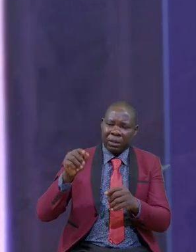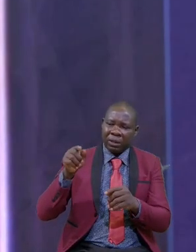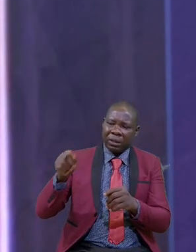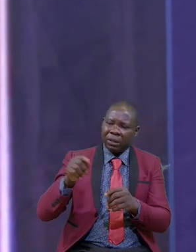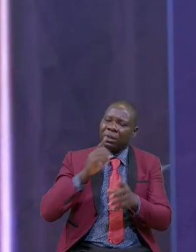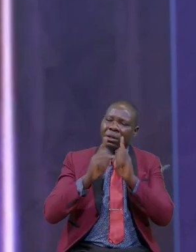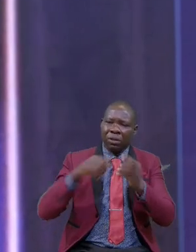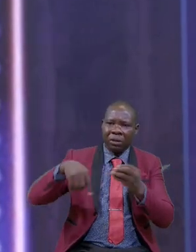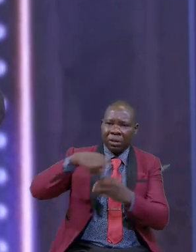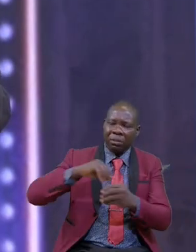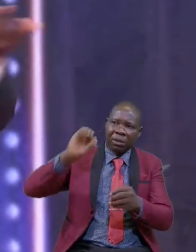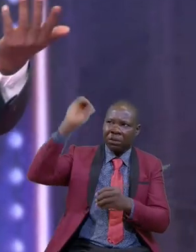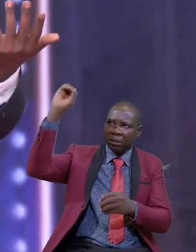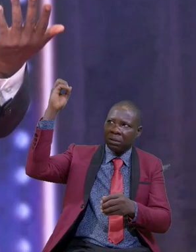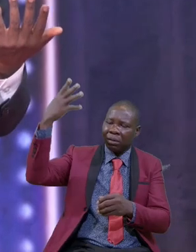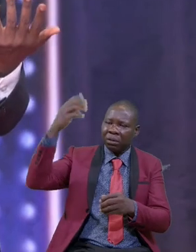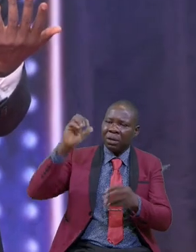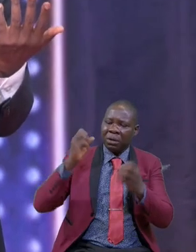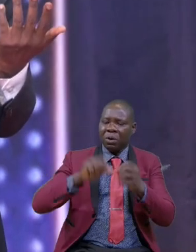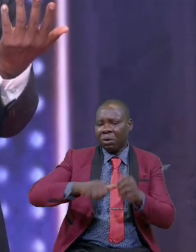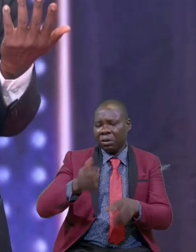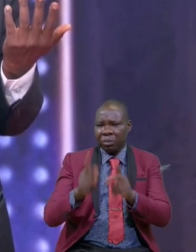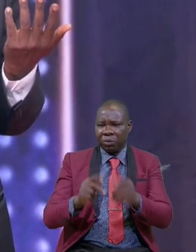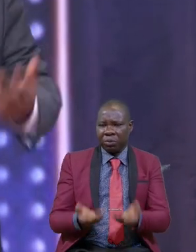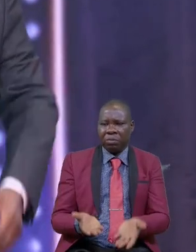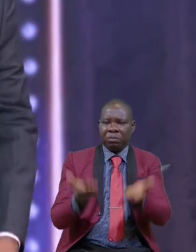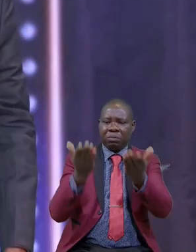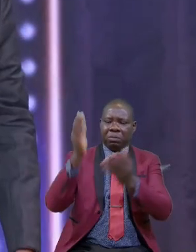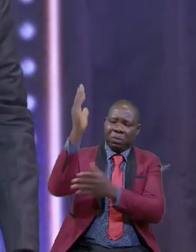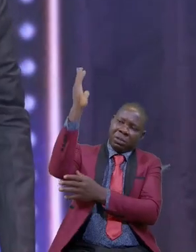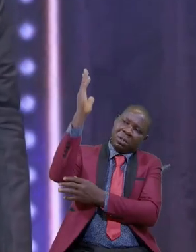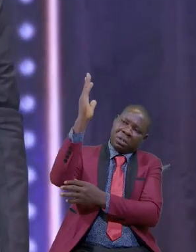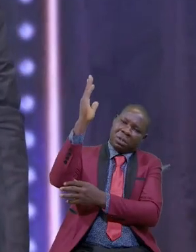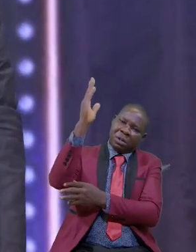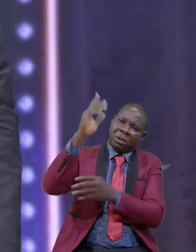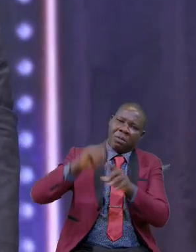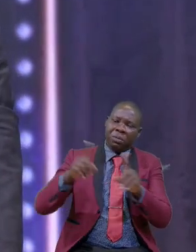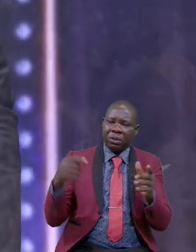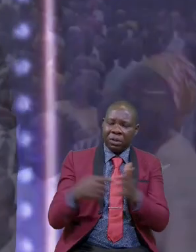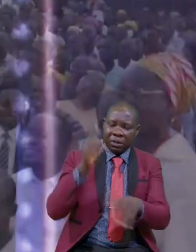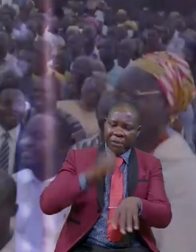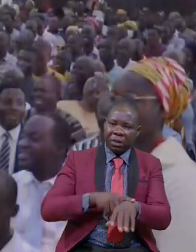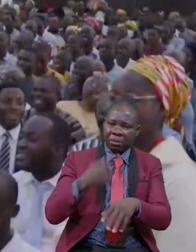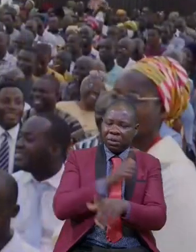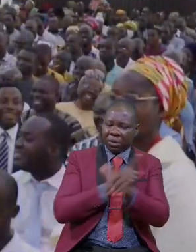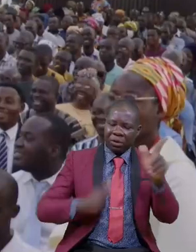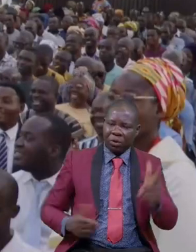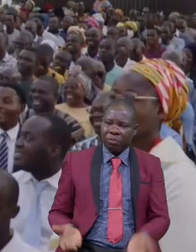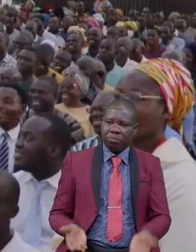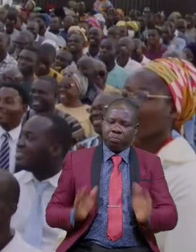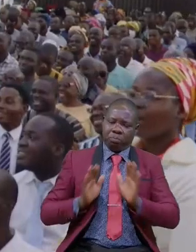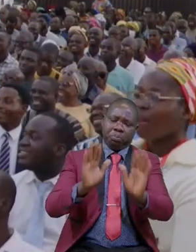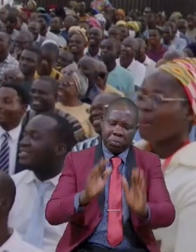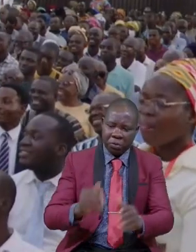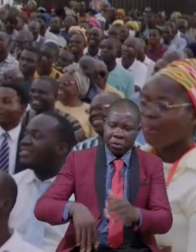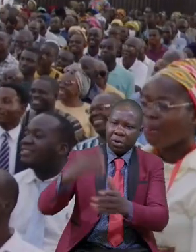people raised up les autres ont levé hands, la main, but this time, mais the Lord pushed up le Seigneur my a poussé ma main. And then